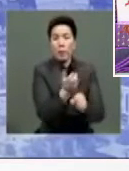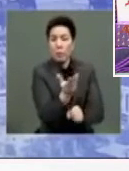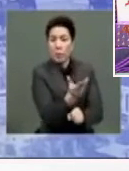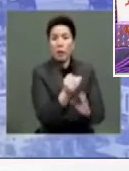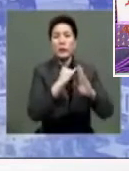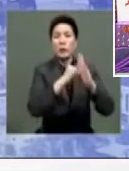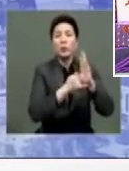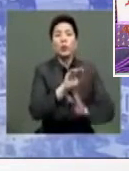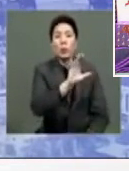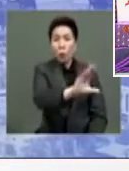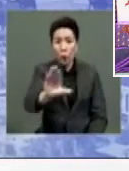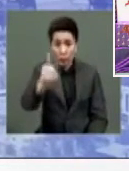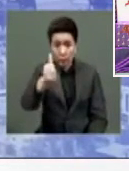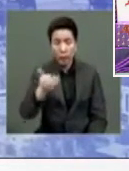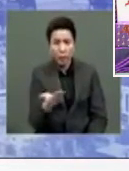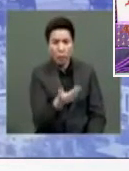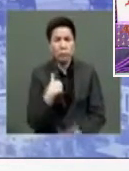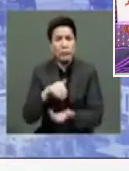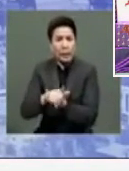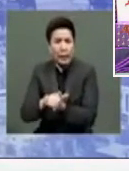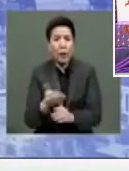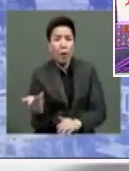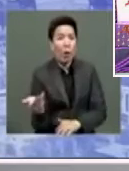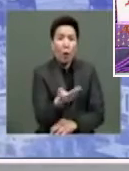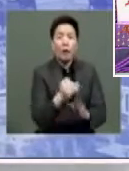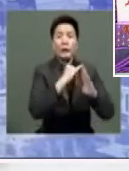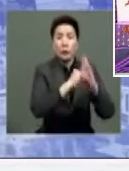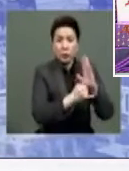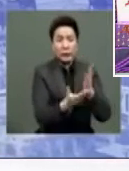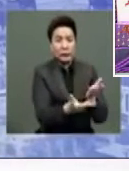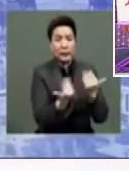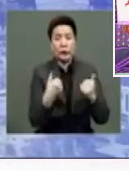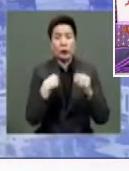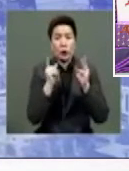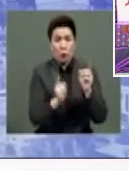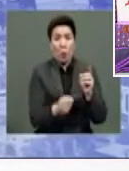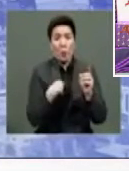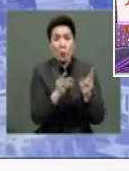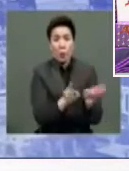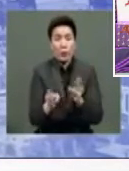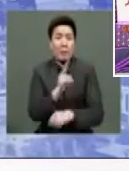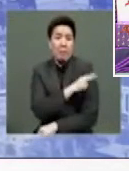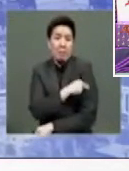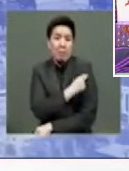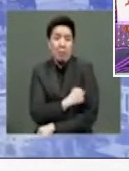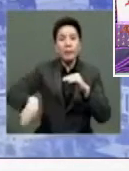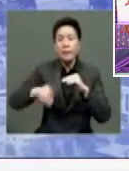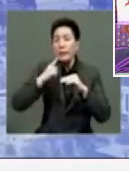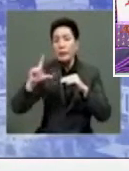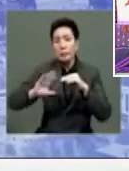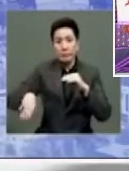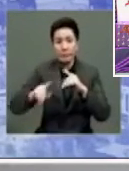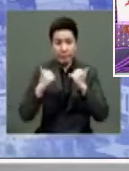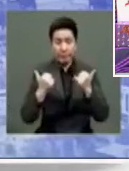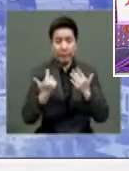ก่อนนะเพราะว่าคนไปกันเยอะเนี่ยมันก็เป็นเงื่อนไขแล้วมีอันนึงนะผมสังเกตว่าอันนี้เป็นการปิดช่องโหวจาก